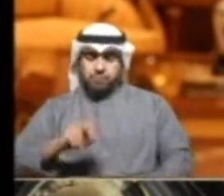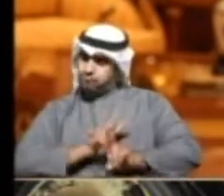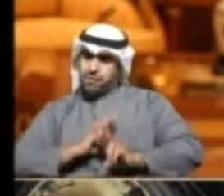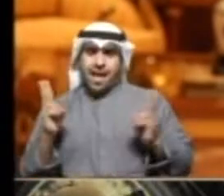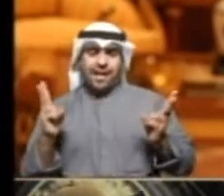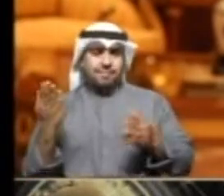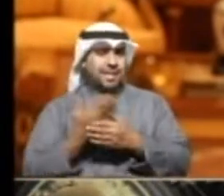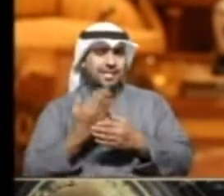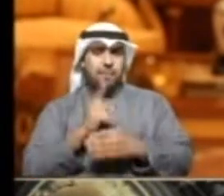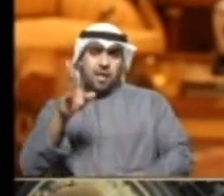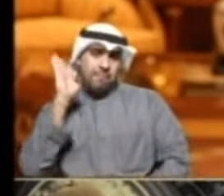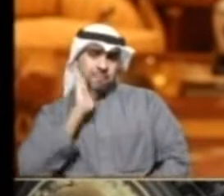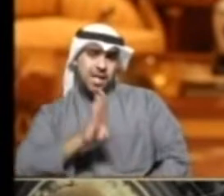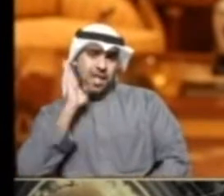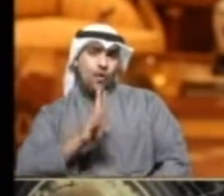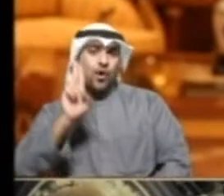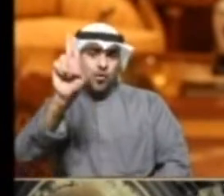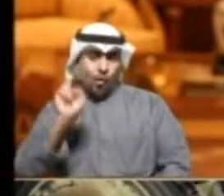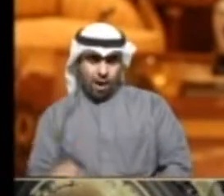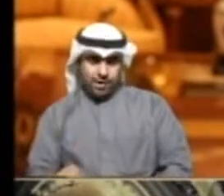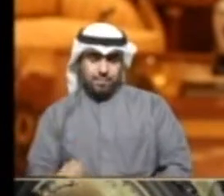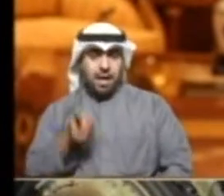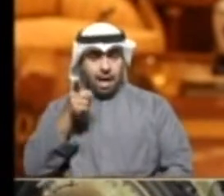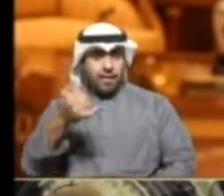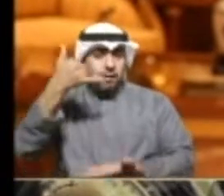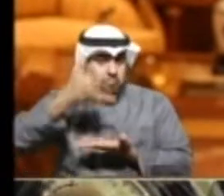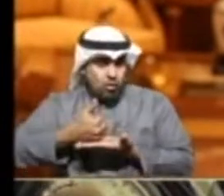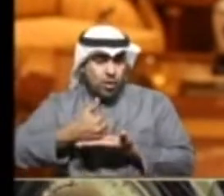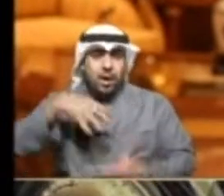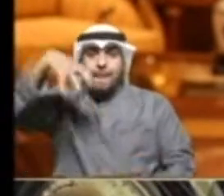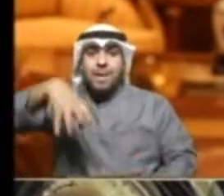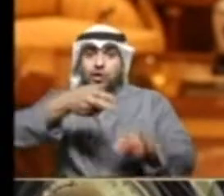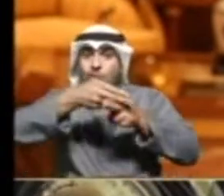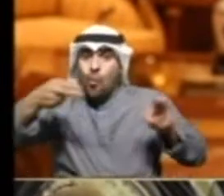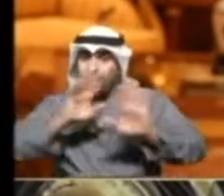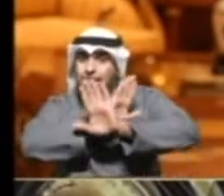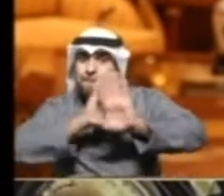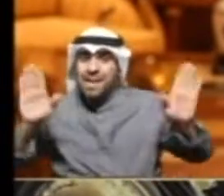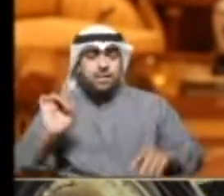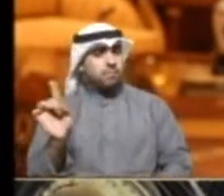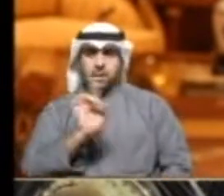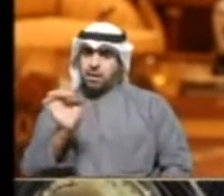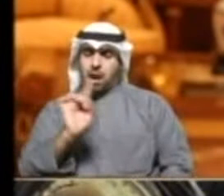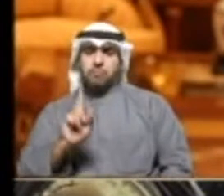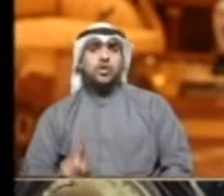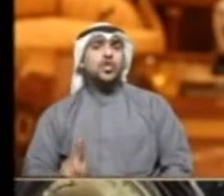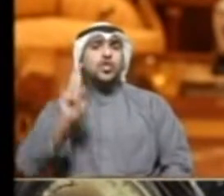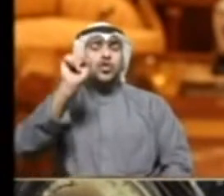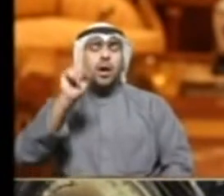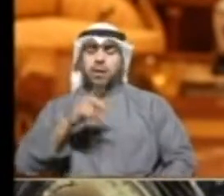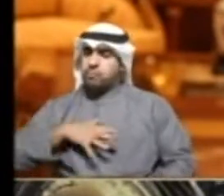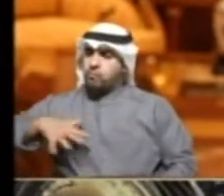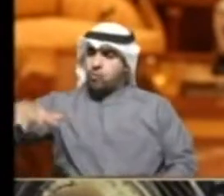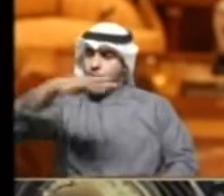الأمن. أصلا لا أقول أنها مسؤولية دولة الكويت فقط، إنما مجلس الأمن الآن منشغل بشكل كبير جدا،